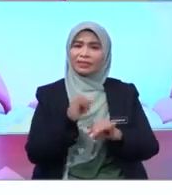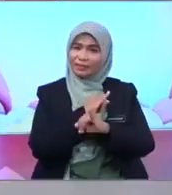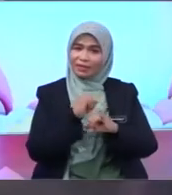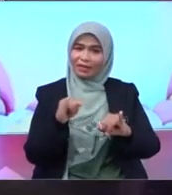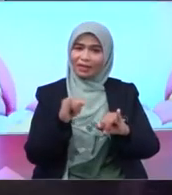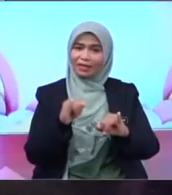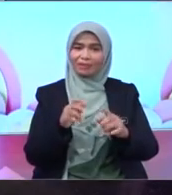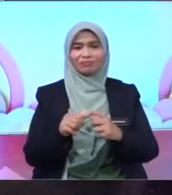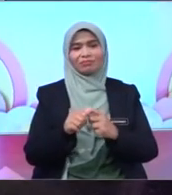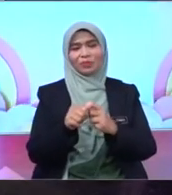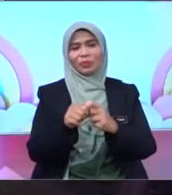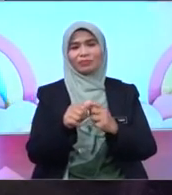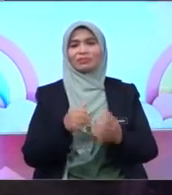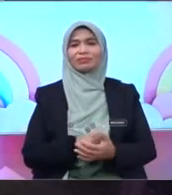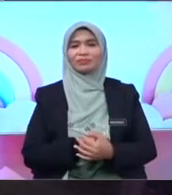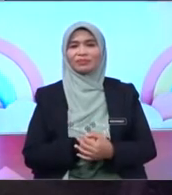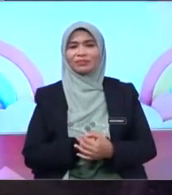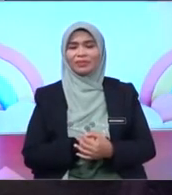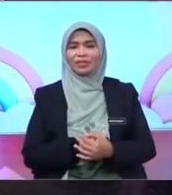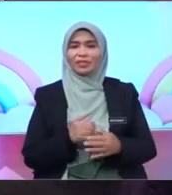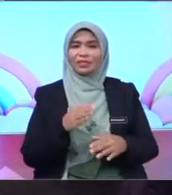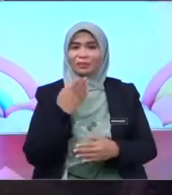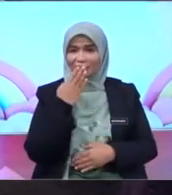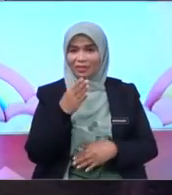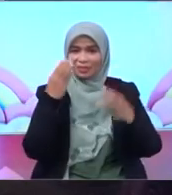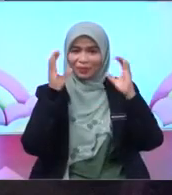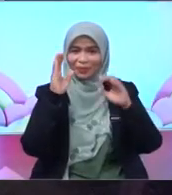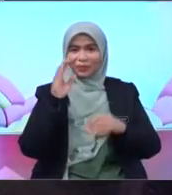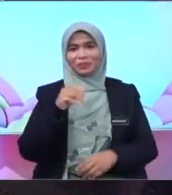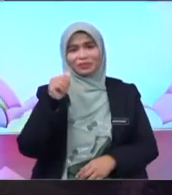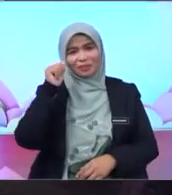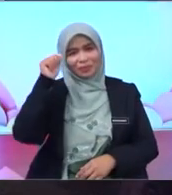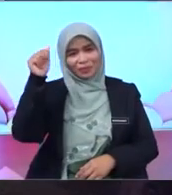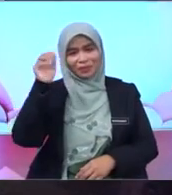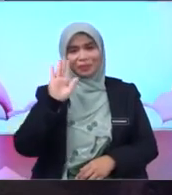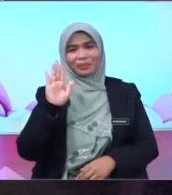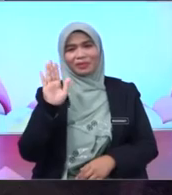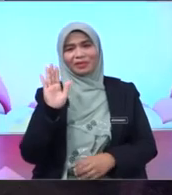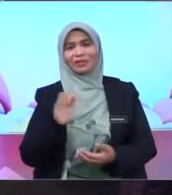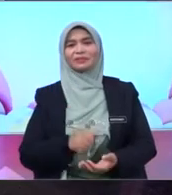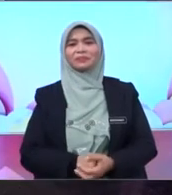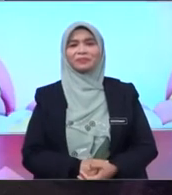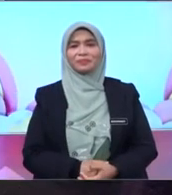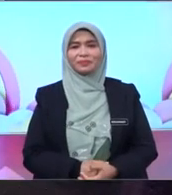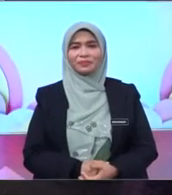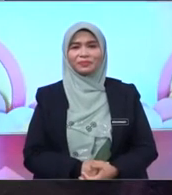baik kita jemput lagi semua kami sama-sama alaikum bye bye